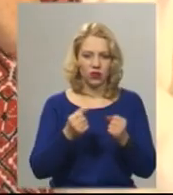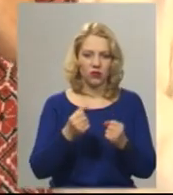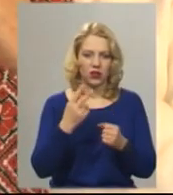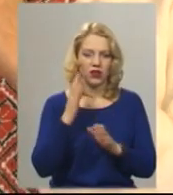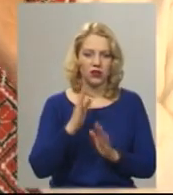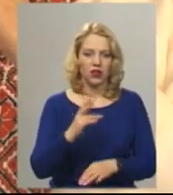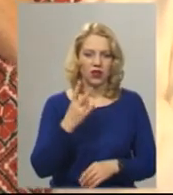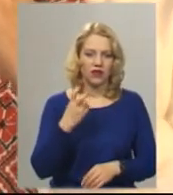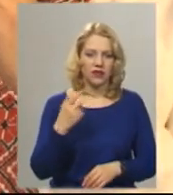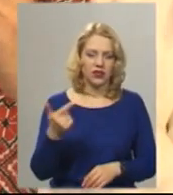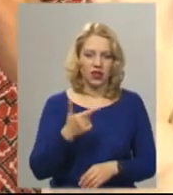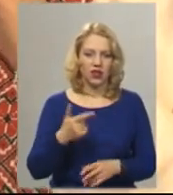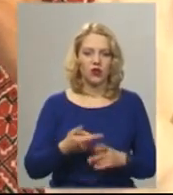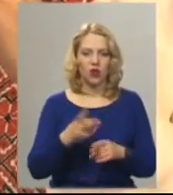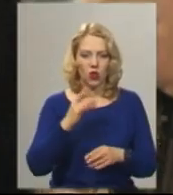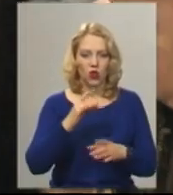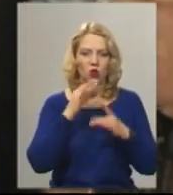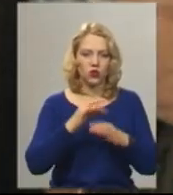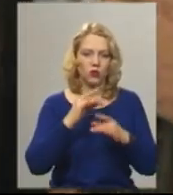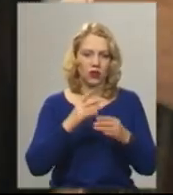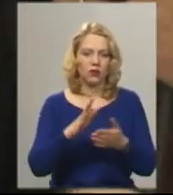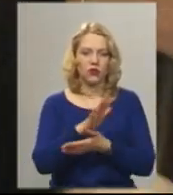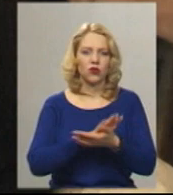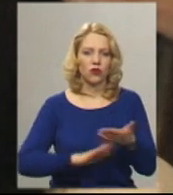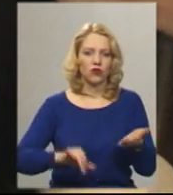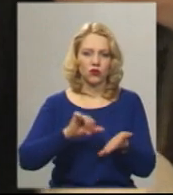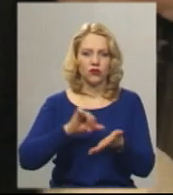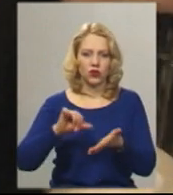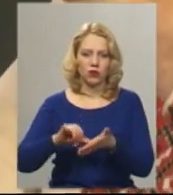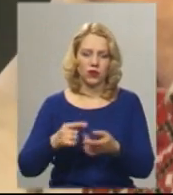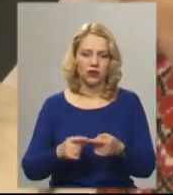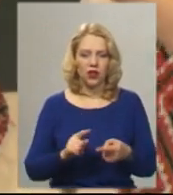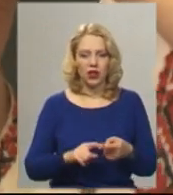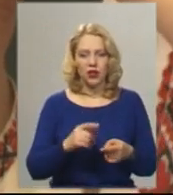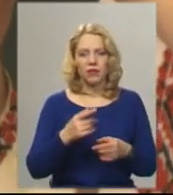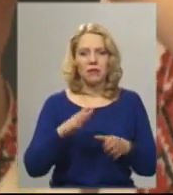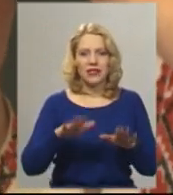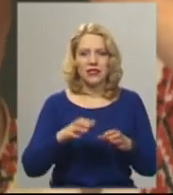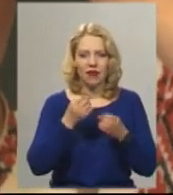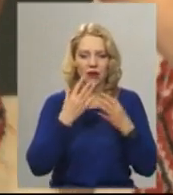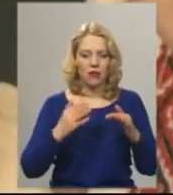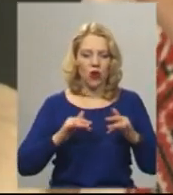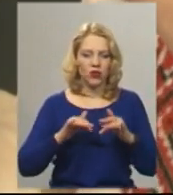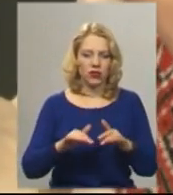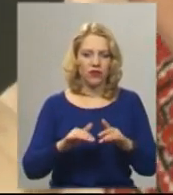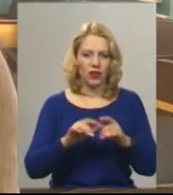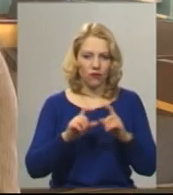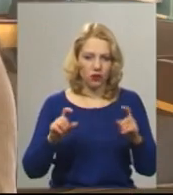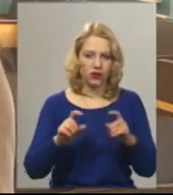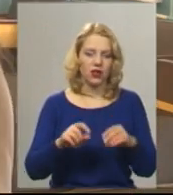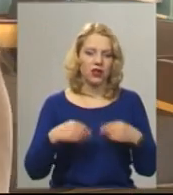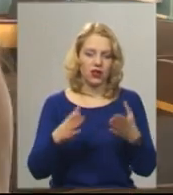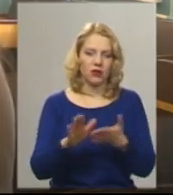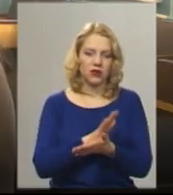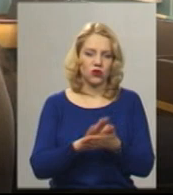Все. Та супілкарі продовжуватимуть виступати. За словами Василя Бурбана, місцевий благодійний фонд надає їм для концертів безкоштовно транспорт.